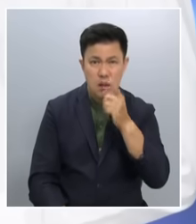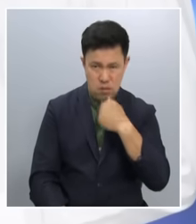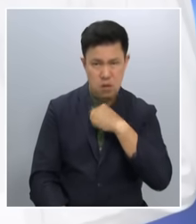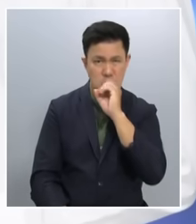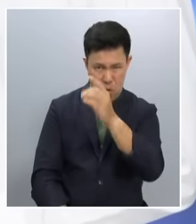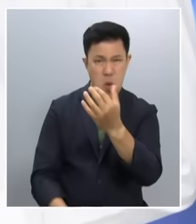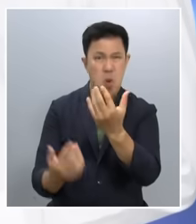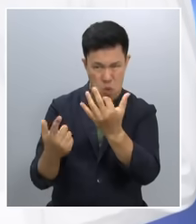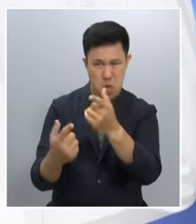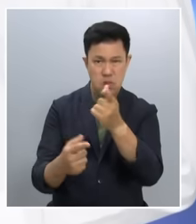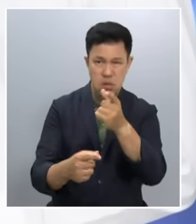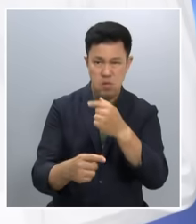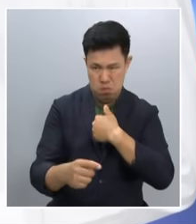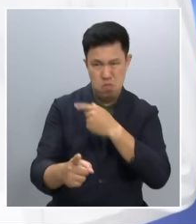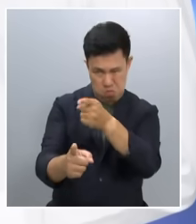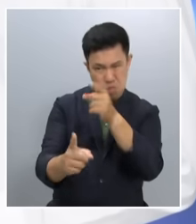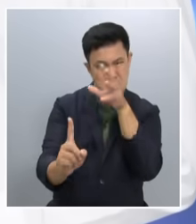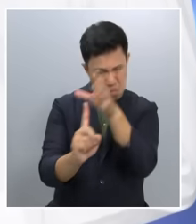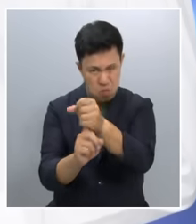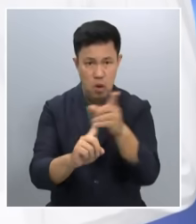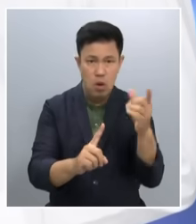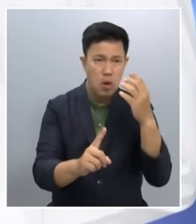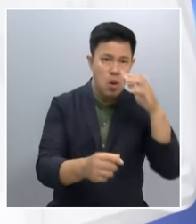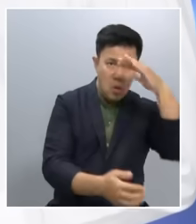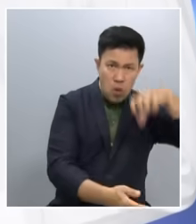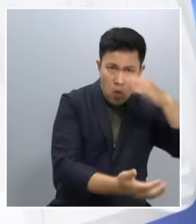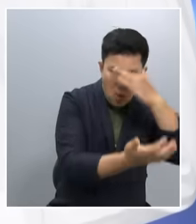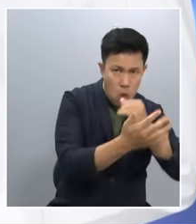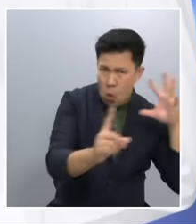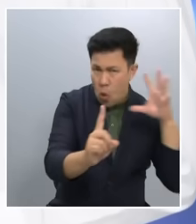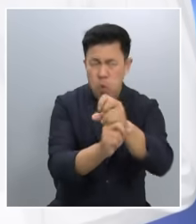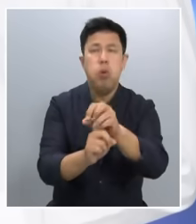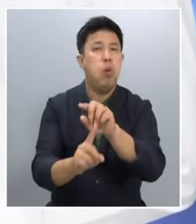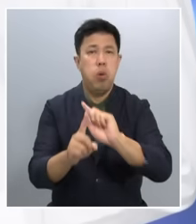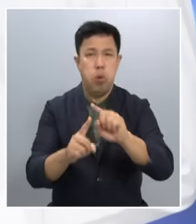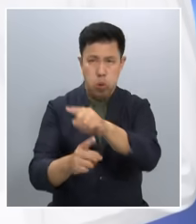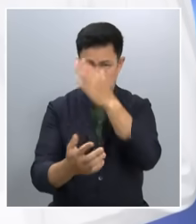การหน่วยงานเข้าหมดเลยครับเพราะว่าเขาจี้หน่วยงานไม่หยุดไงครับ